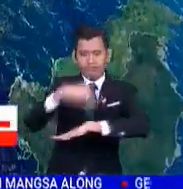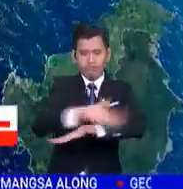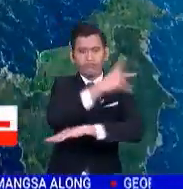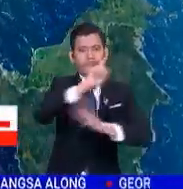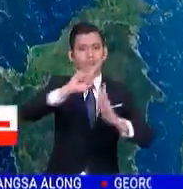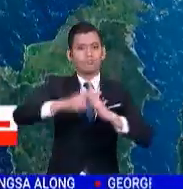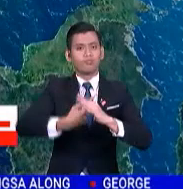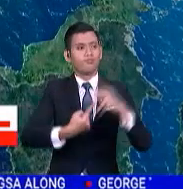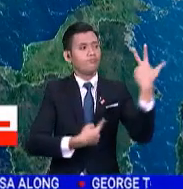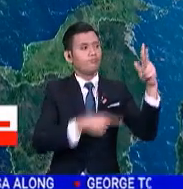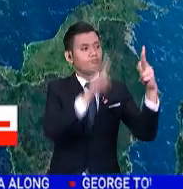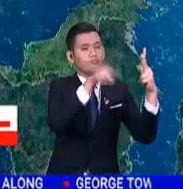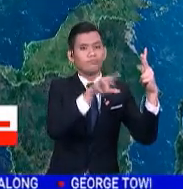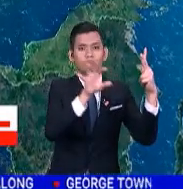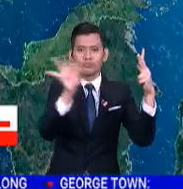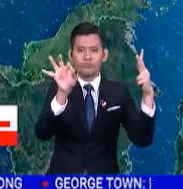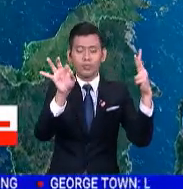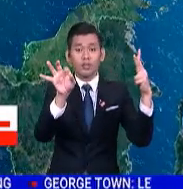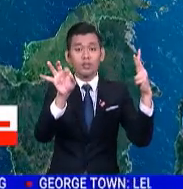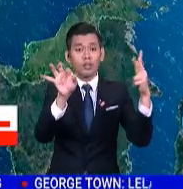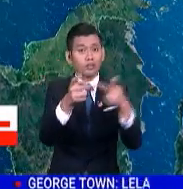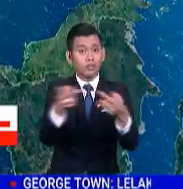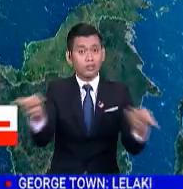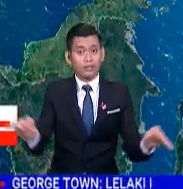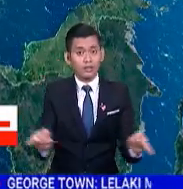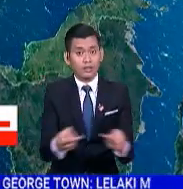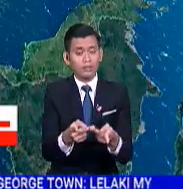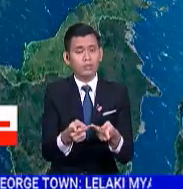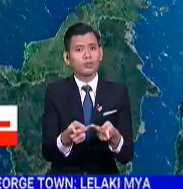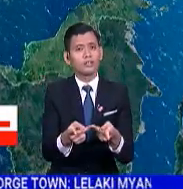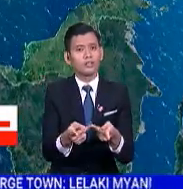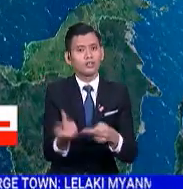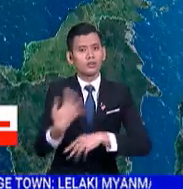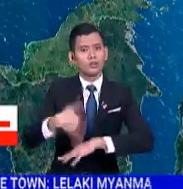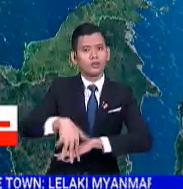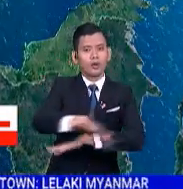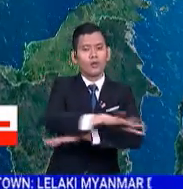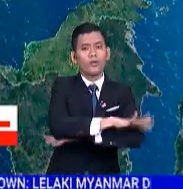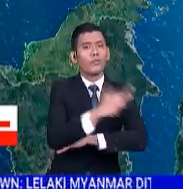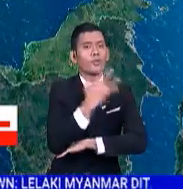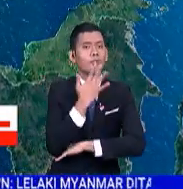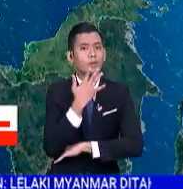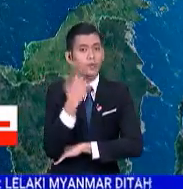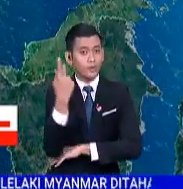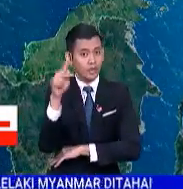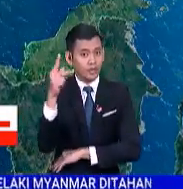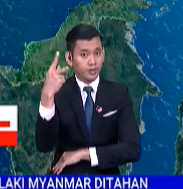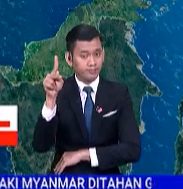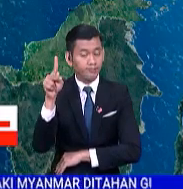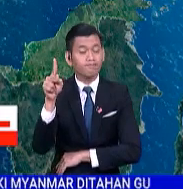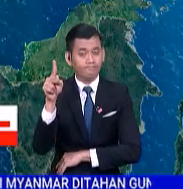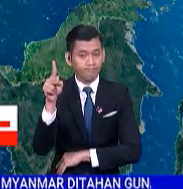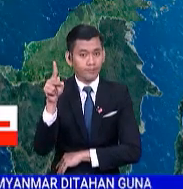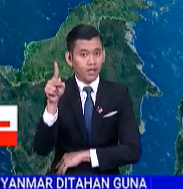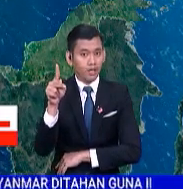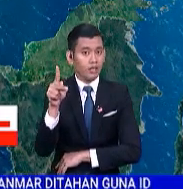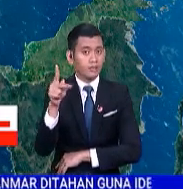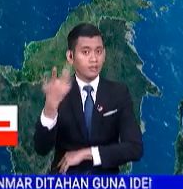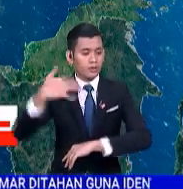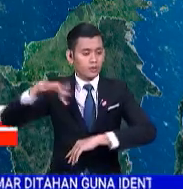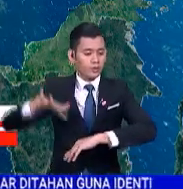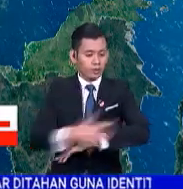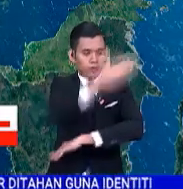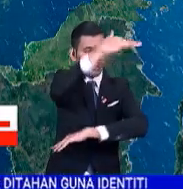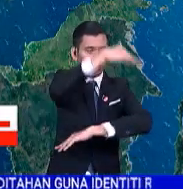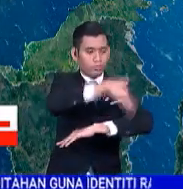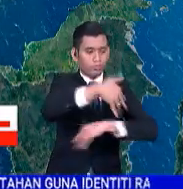sehingga 13 September melibatkan kawasan perairan yang telah dilorekkan dengan warna kuning ini dengan ketinggian ombak